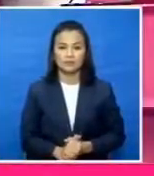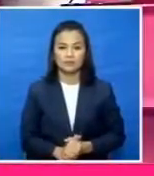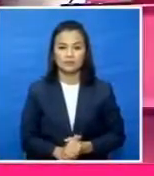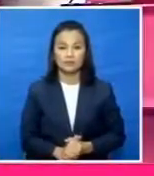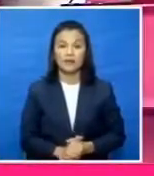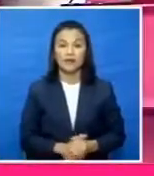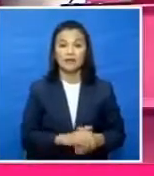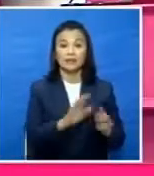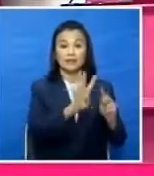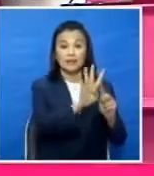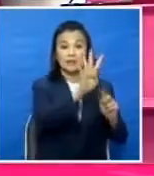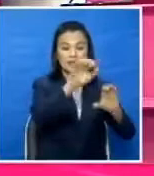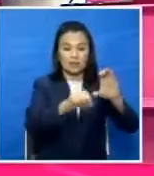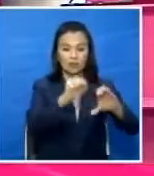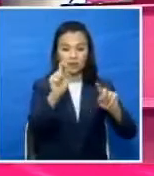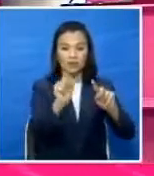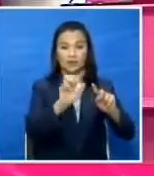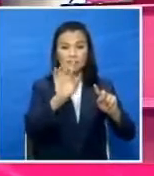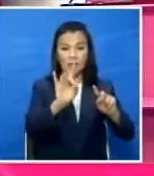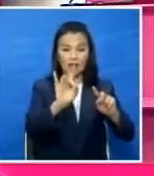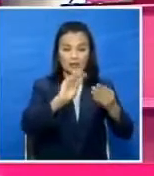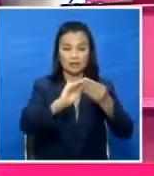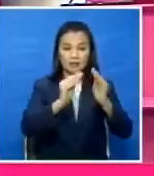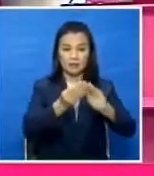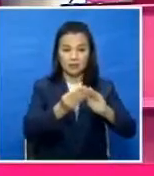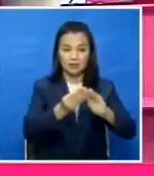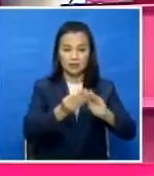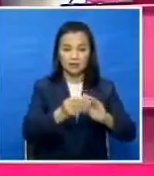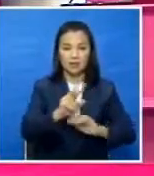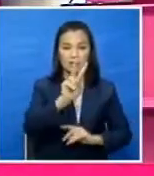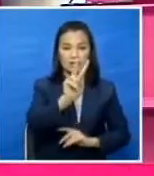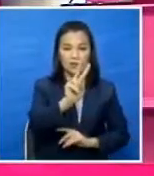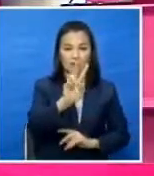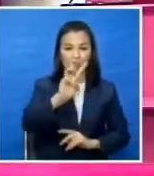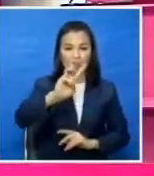อันดับที่4หมุนครั้งที่8เลขที่ออก